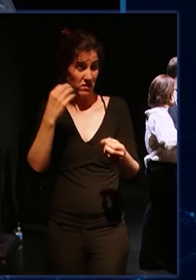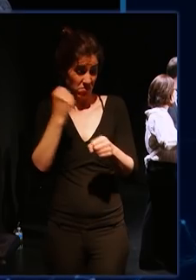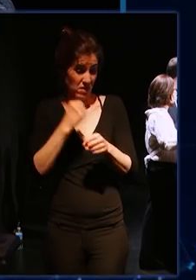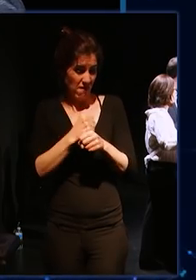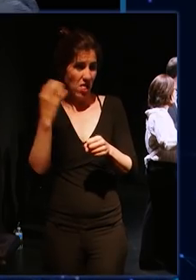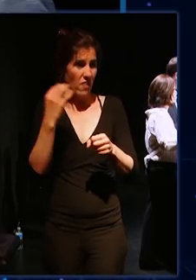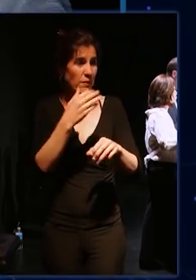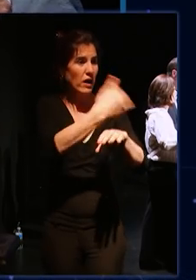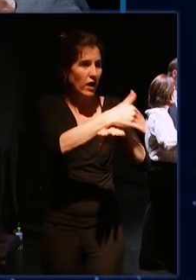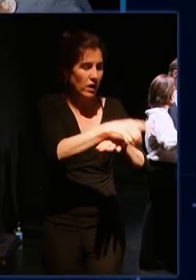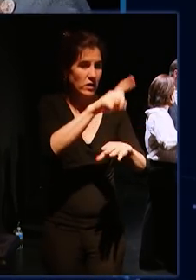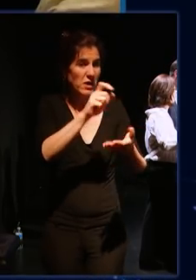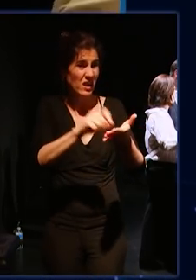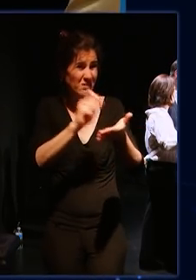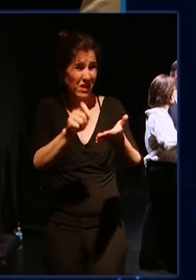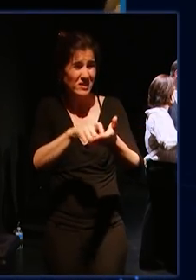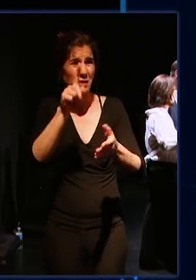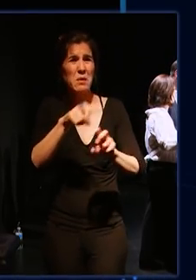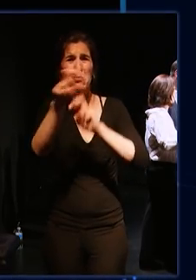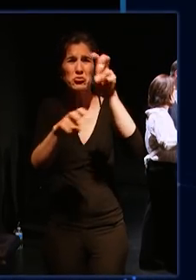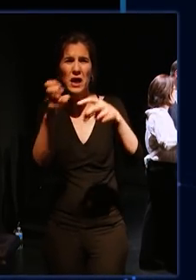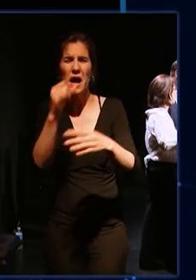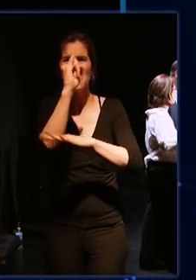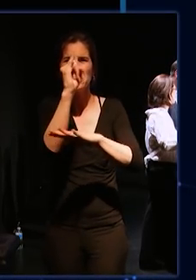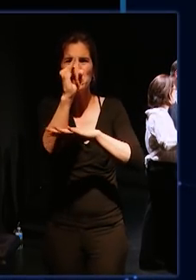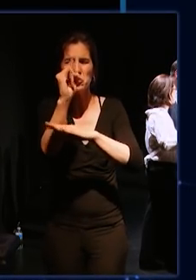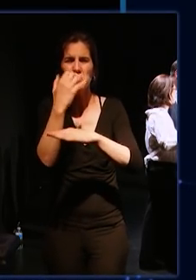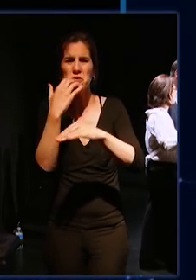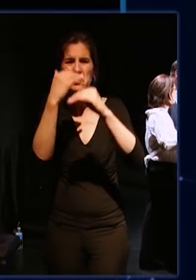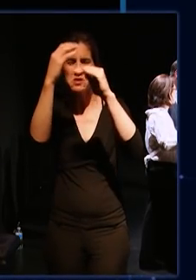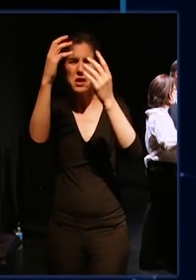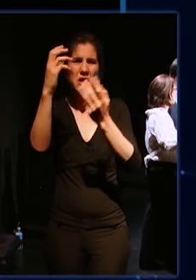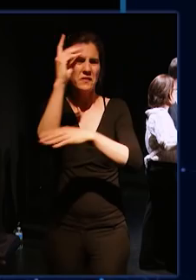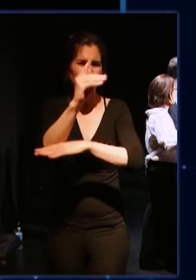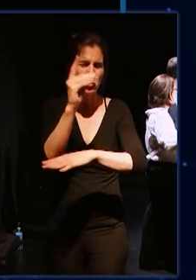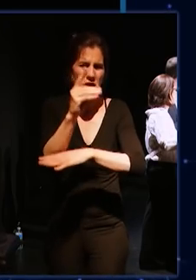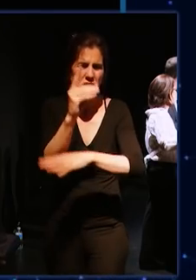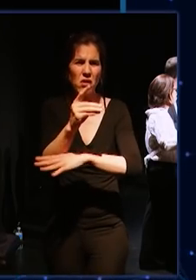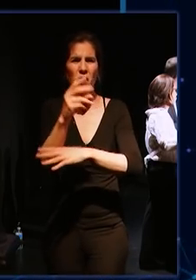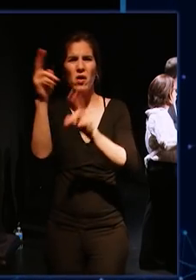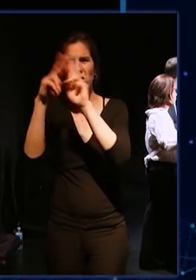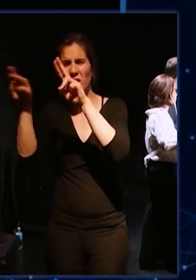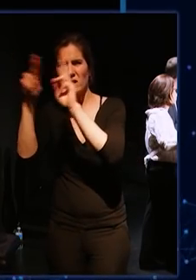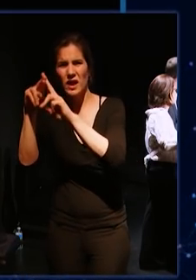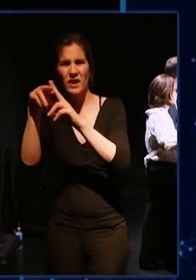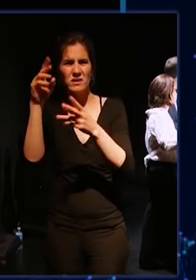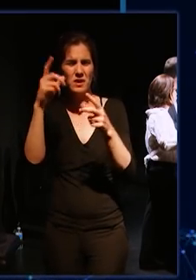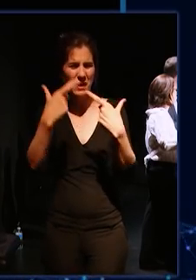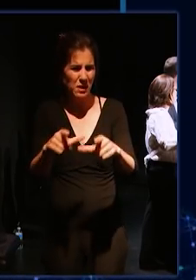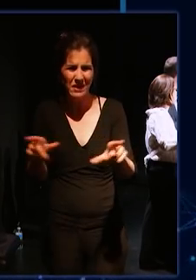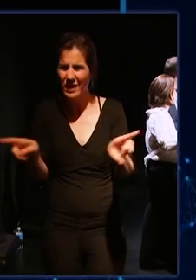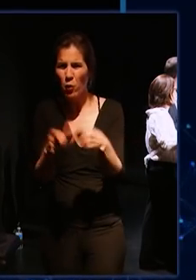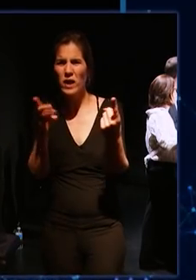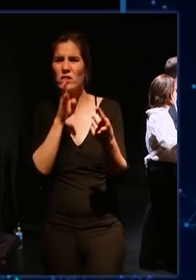a les institucions, a la Diputació, a la Generalitat, al Parlament, a fer de mosca vironera fins que aconseguim els diners per poder